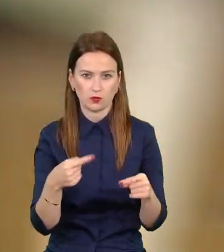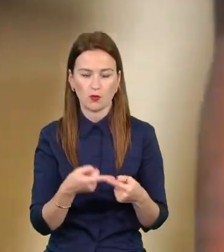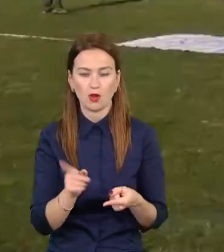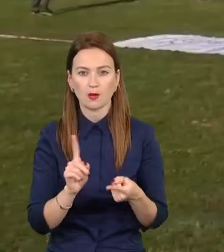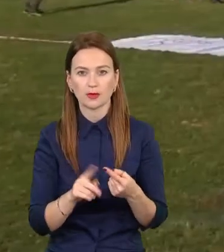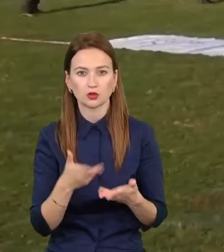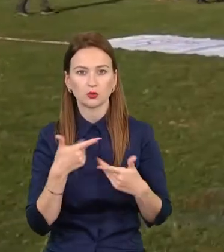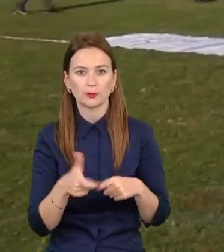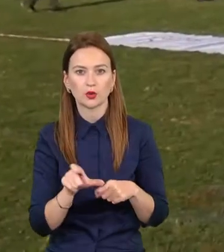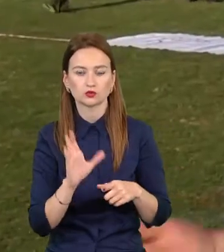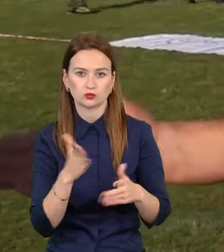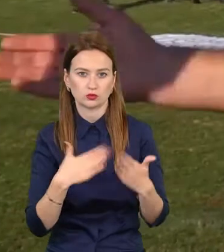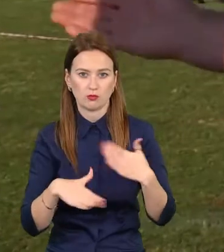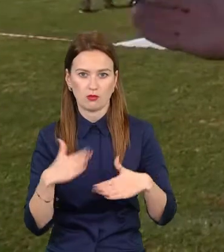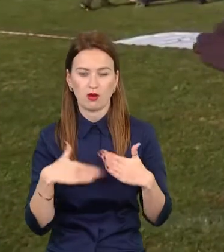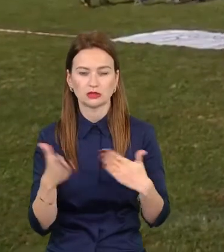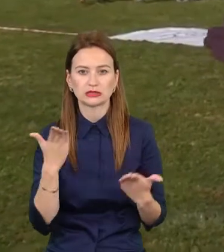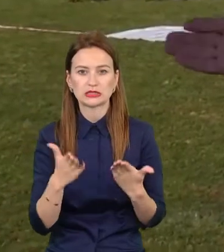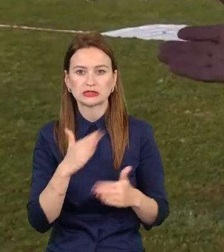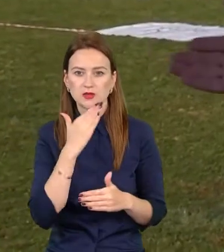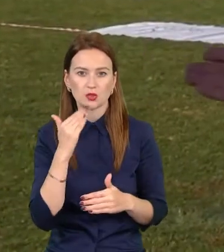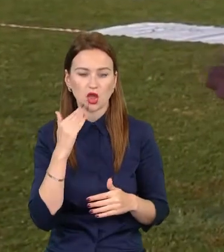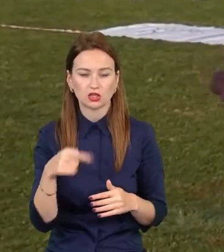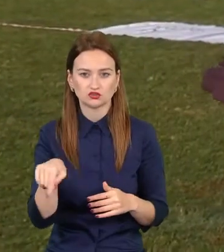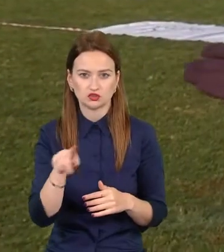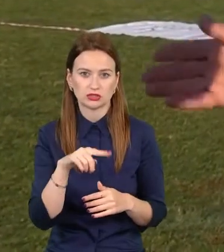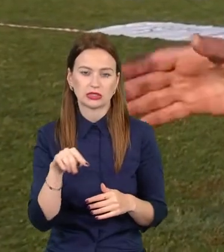Поэтому мы очень будем рады, если из многочисленных